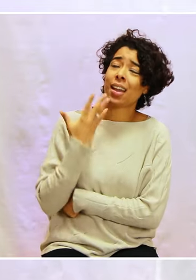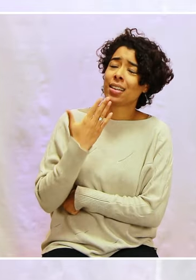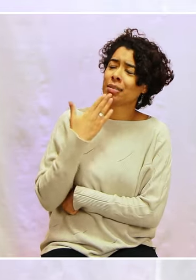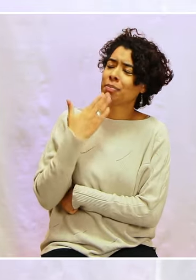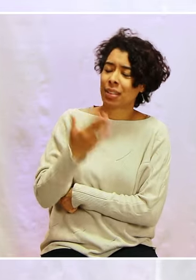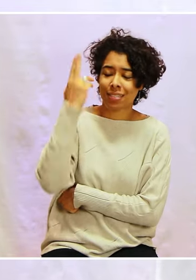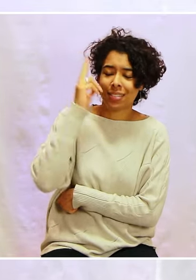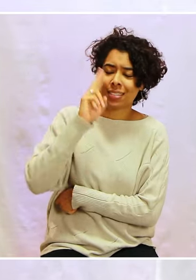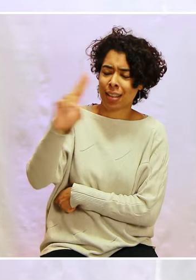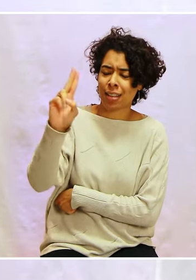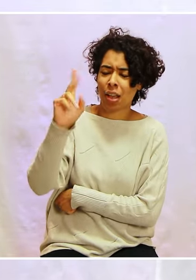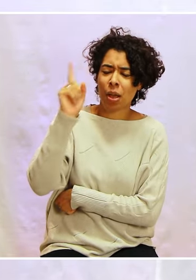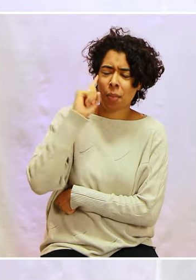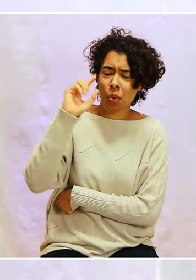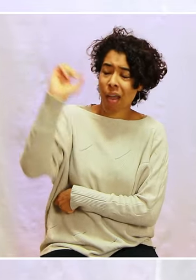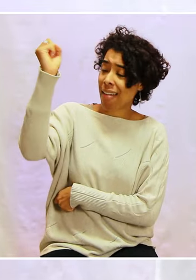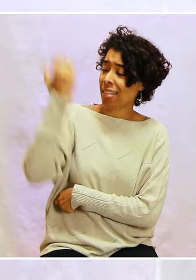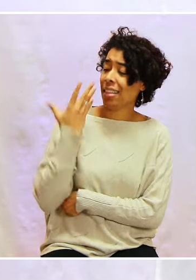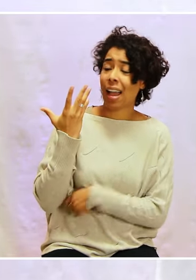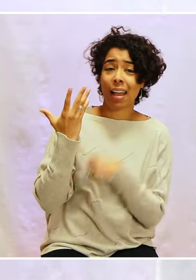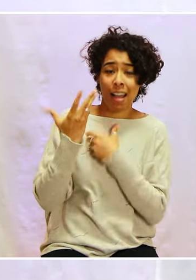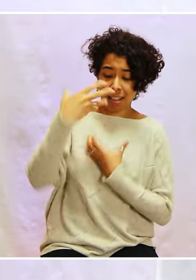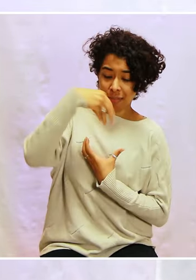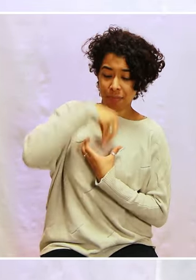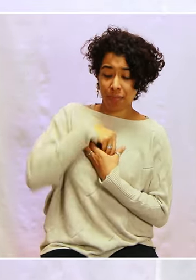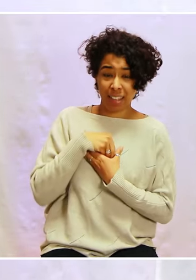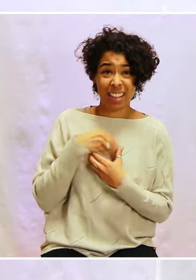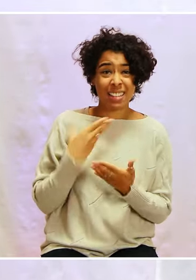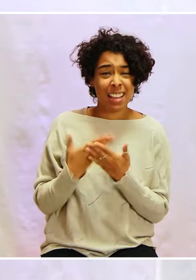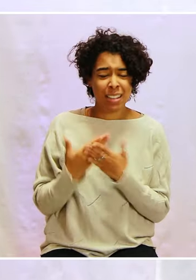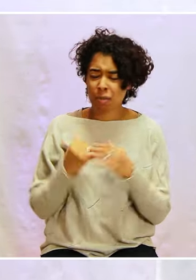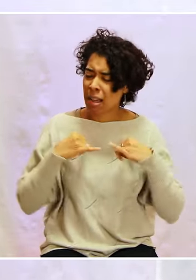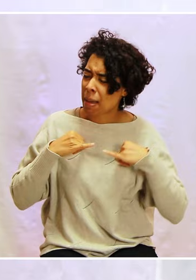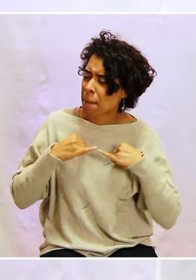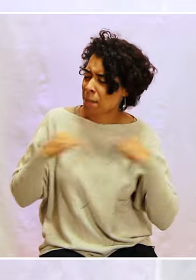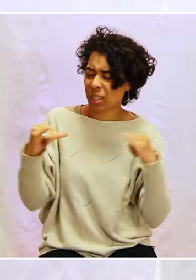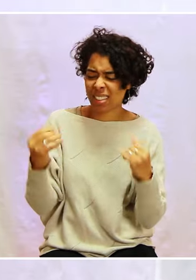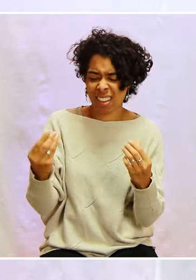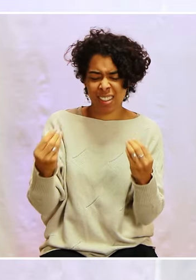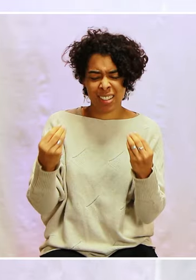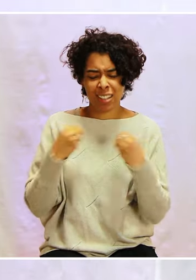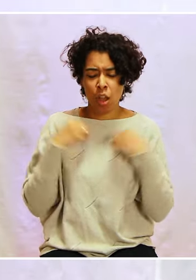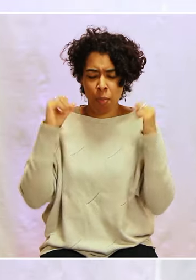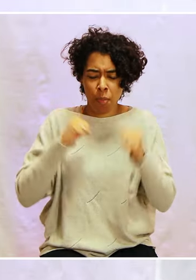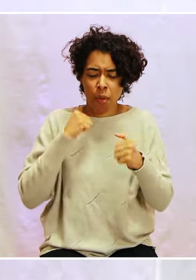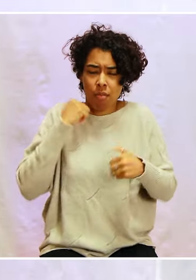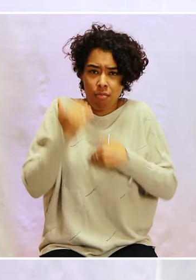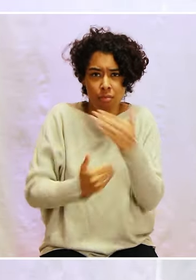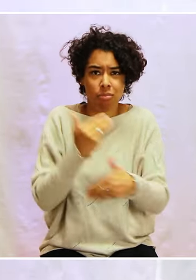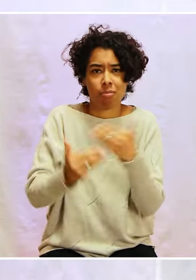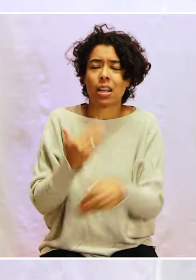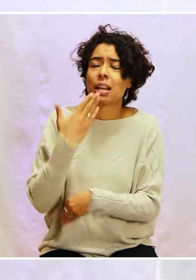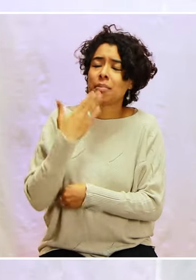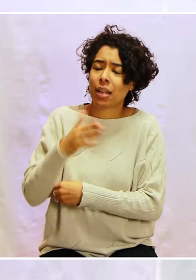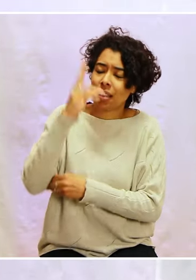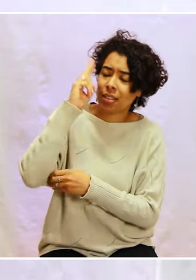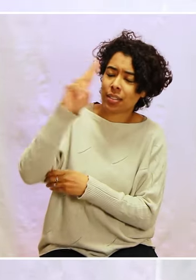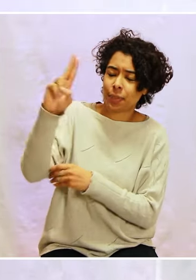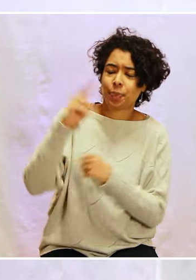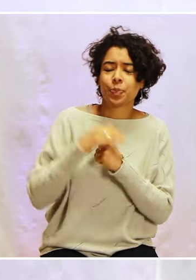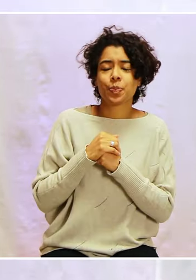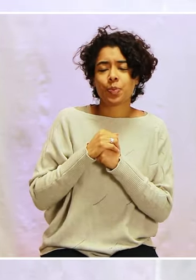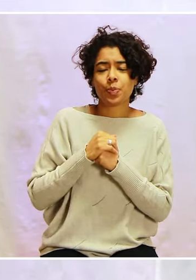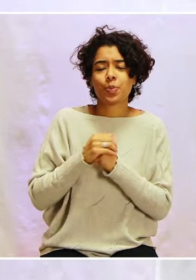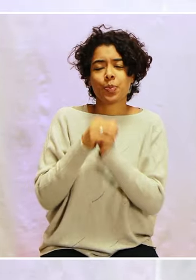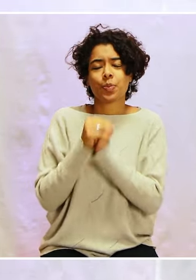merci Seigneur parce que ta grâce en nous c'est la puissance Seigneur qui nous donne la capacité d'avancer merci Seigneur Seigneur je prie